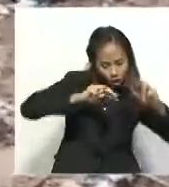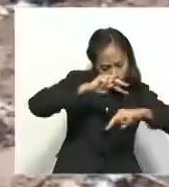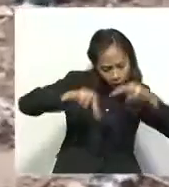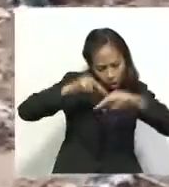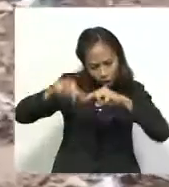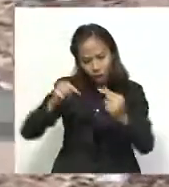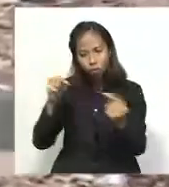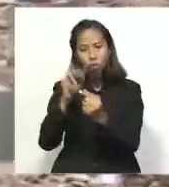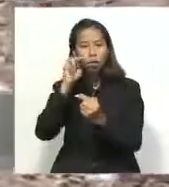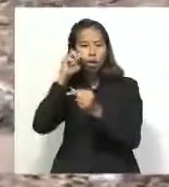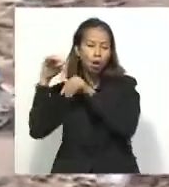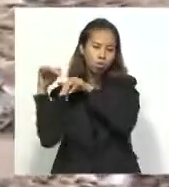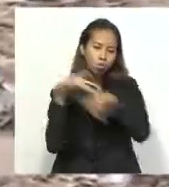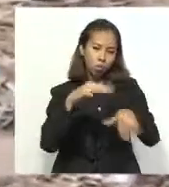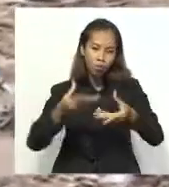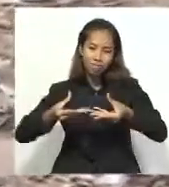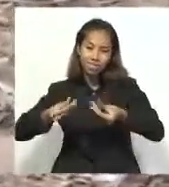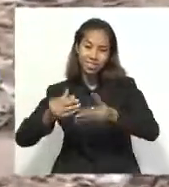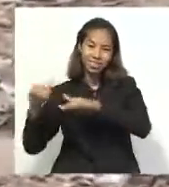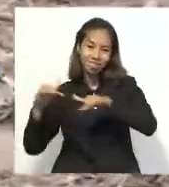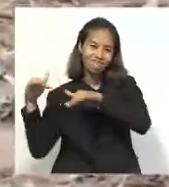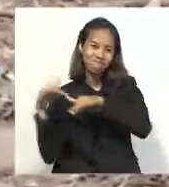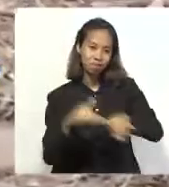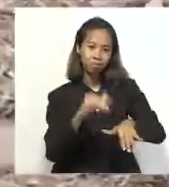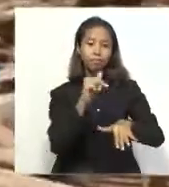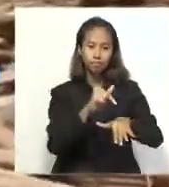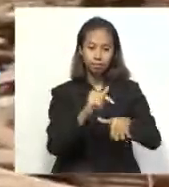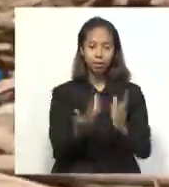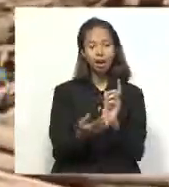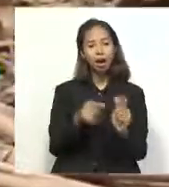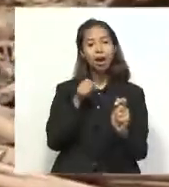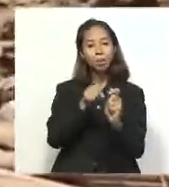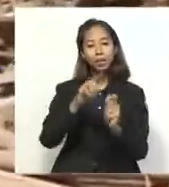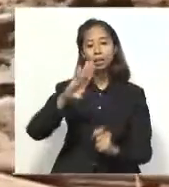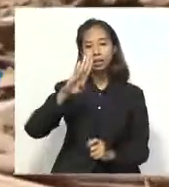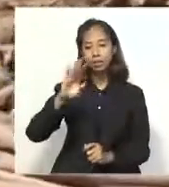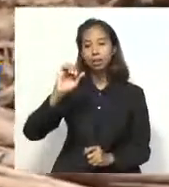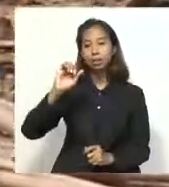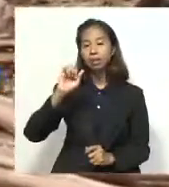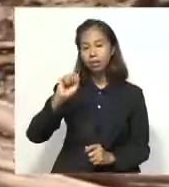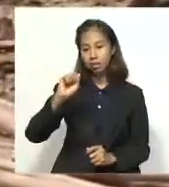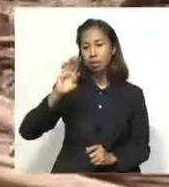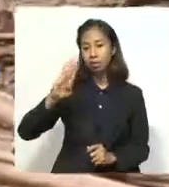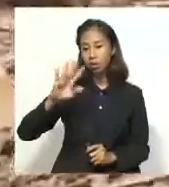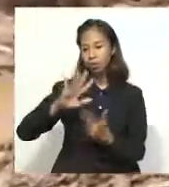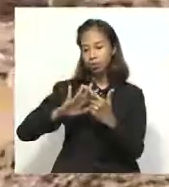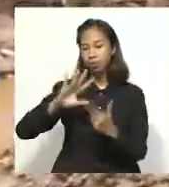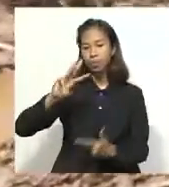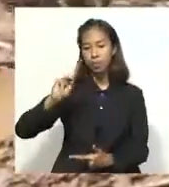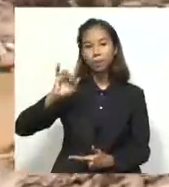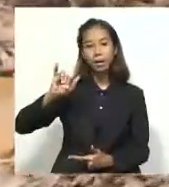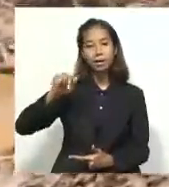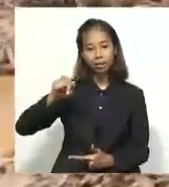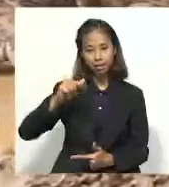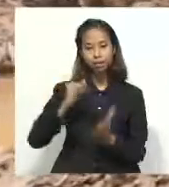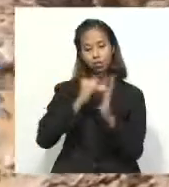สไลด์ในศูนย์พักพิงบ้านแม่ละอูนอำเภอศพเมยจังหวัดแม่ฮ่องสอนโดยรอบพื้นที่ศูนย์พัก